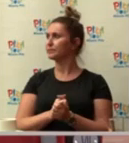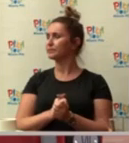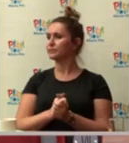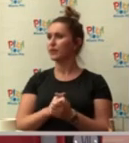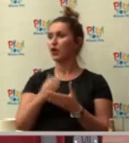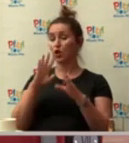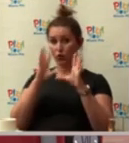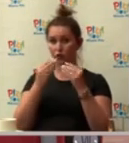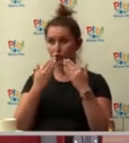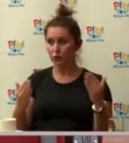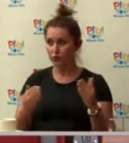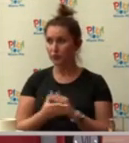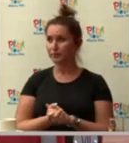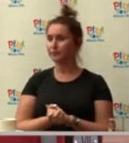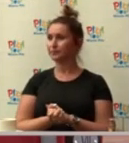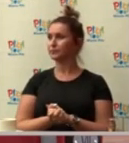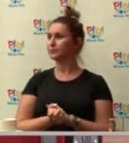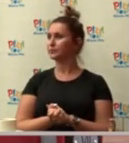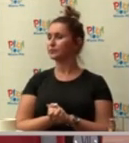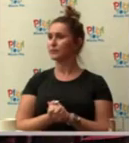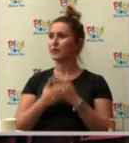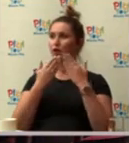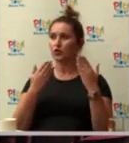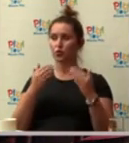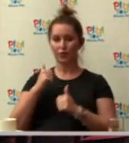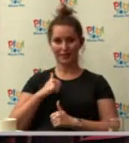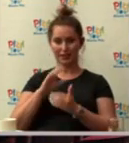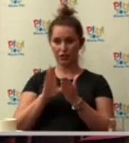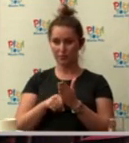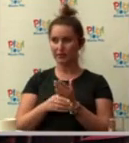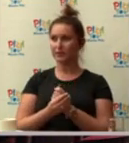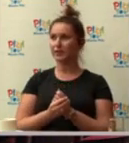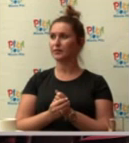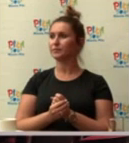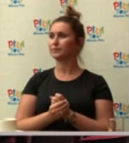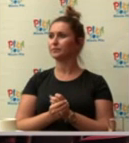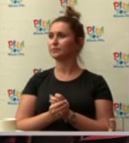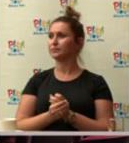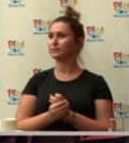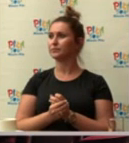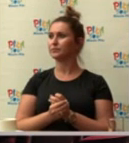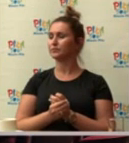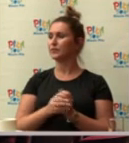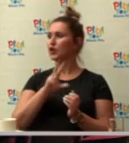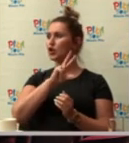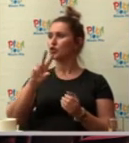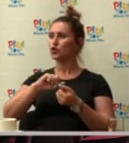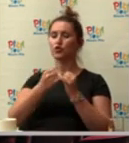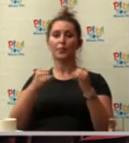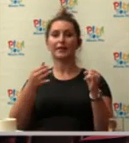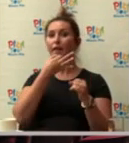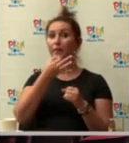To by było tyle, dziękuję. Dziękuję bardzo. Dziękuję panie komendancie, dziękuję serdecznie. Czy są dalsze zgłoszenia w tym